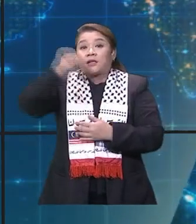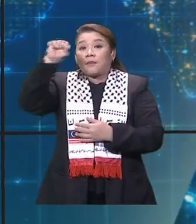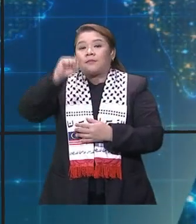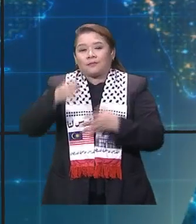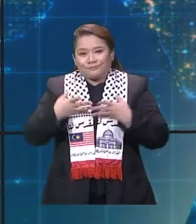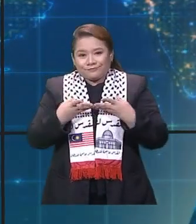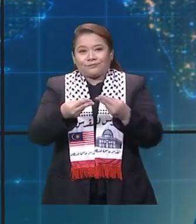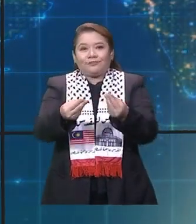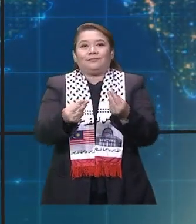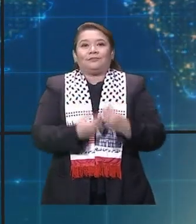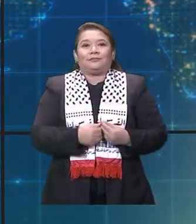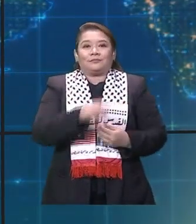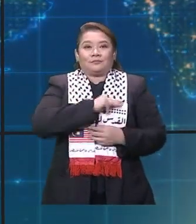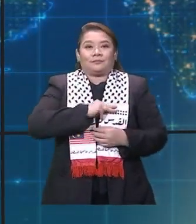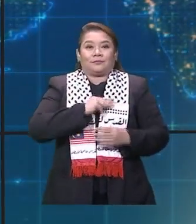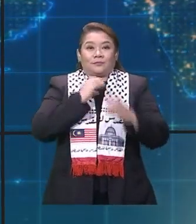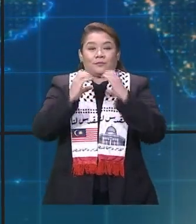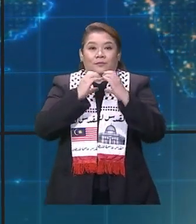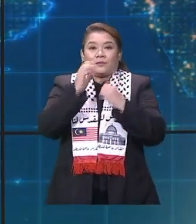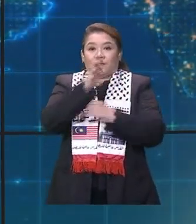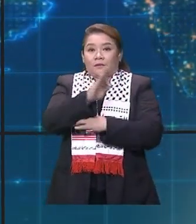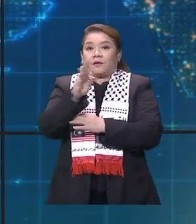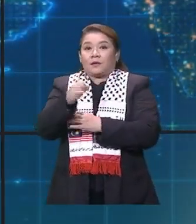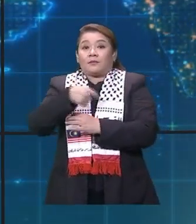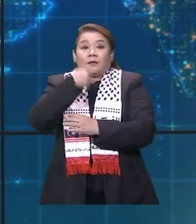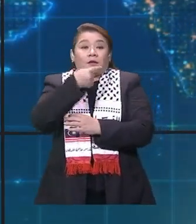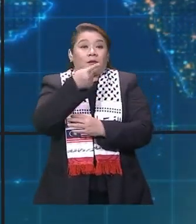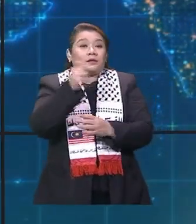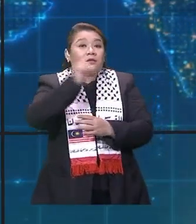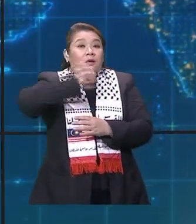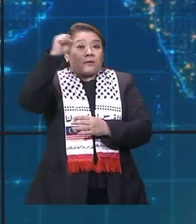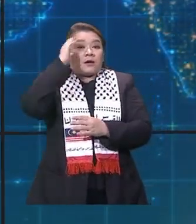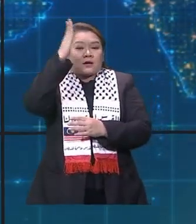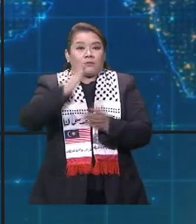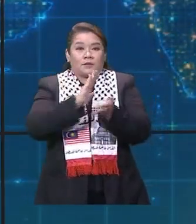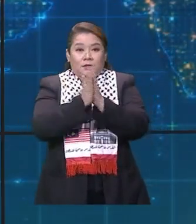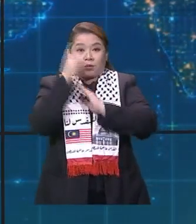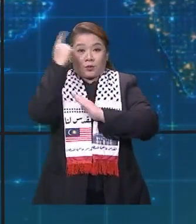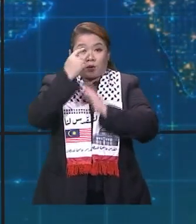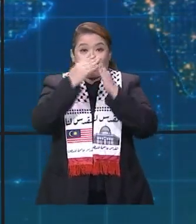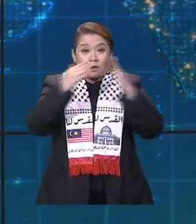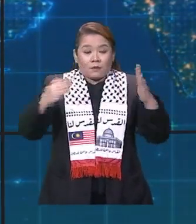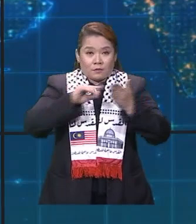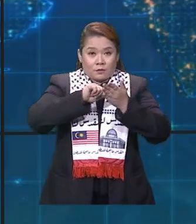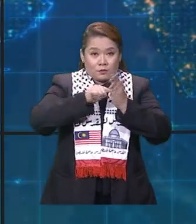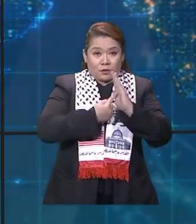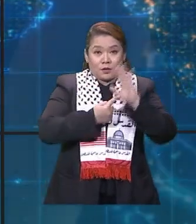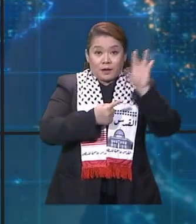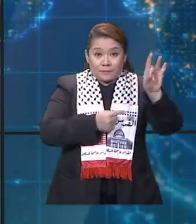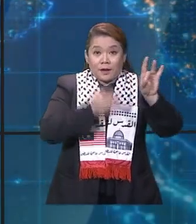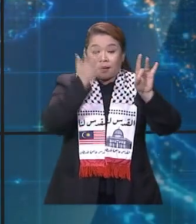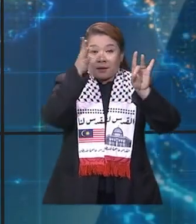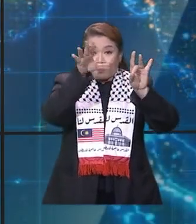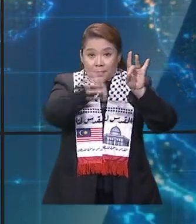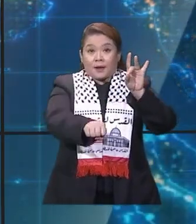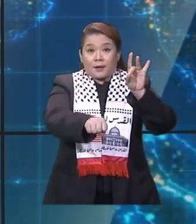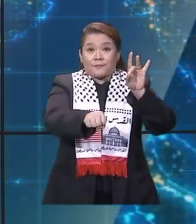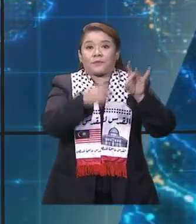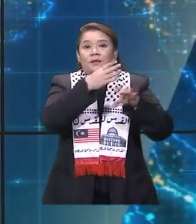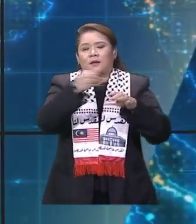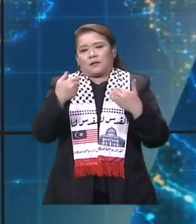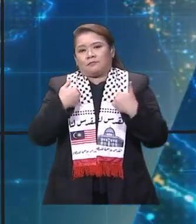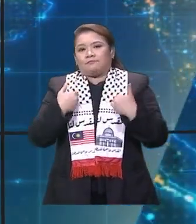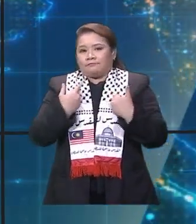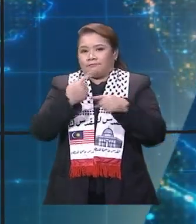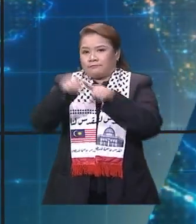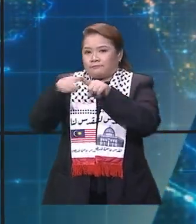Menteri Komunikasi Fahmi Fadhil berkata Sabah akan menjadi tuan rumah acara itu yang akan bermula 8 malam dan bakal dimeriahkan dengan beberapa